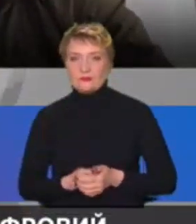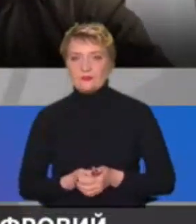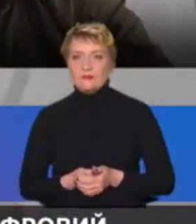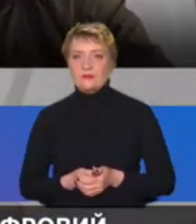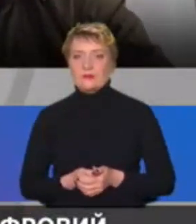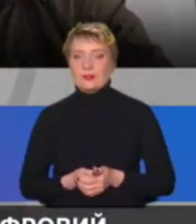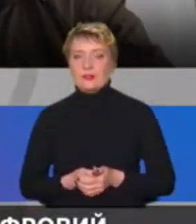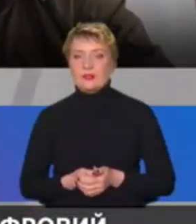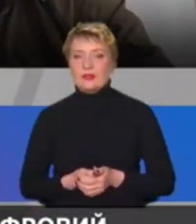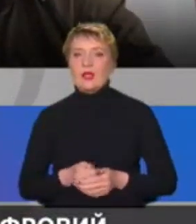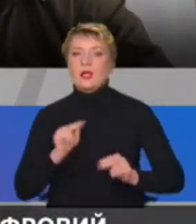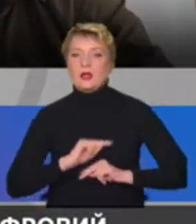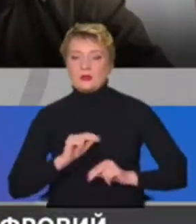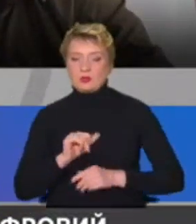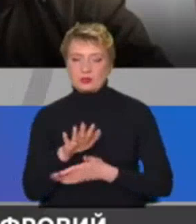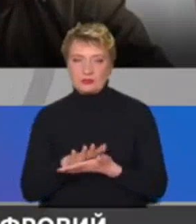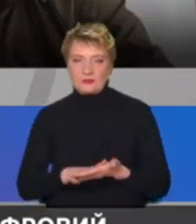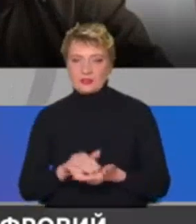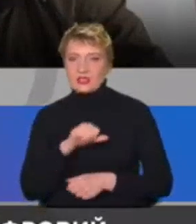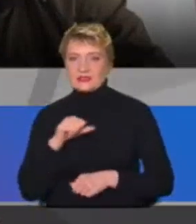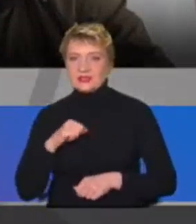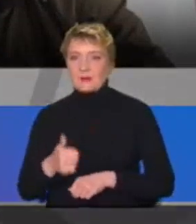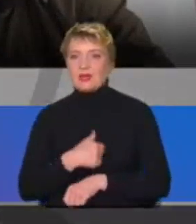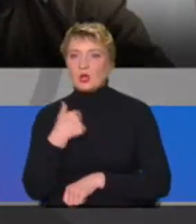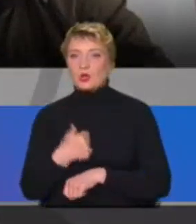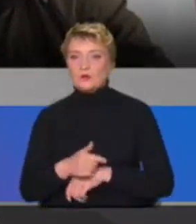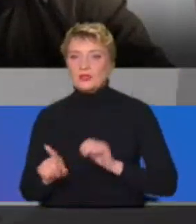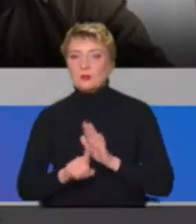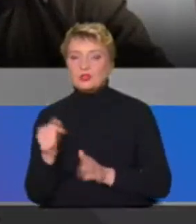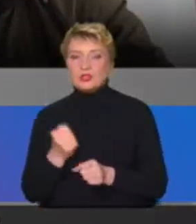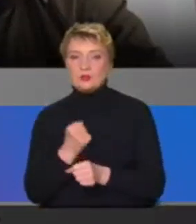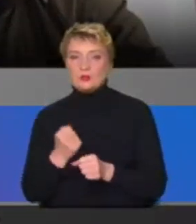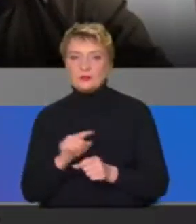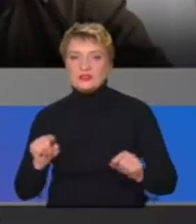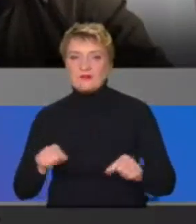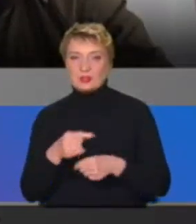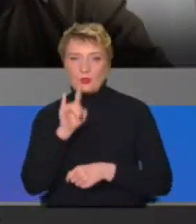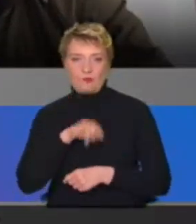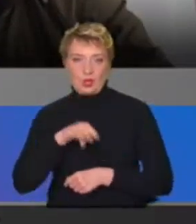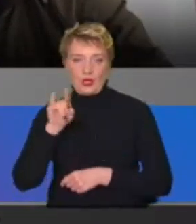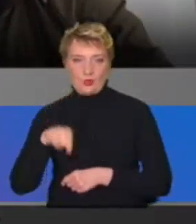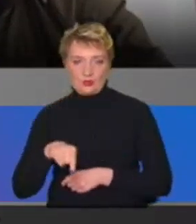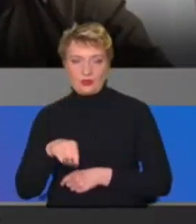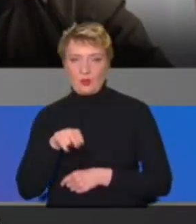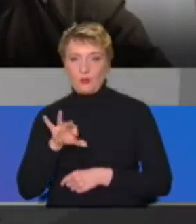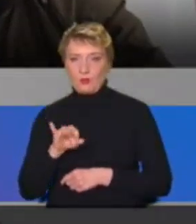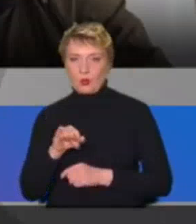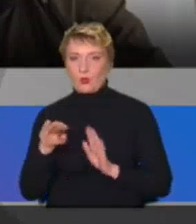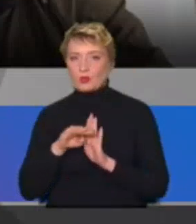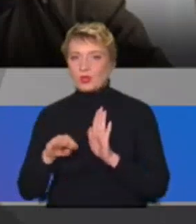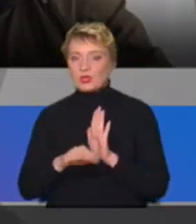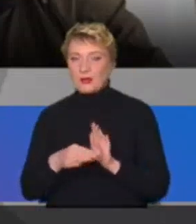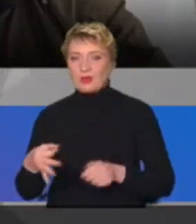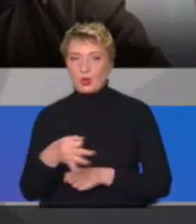їздять. Роботи йдуть. І одне з найголовніших – почалися роботи по відновленню вікон, по програмі обласної,